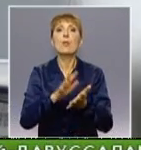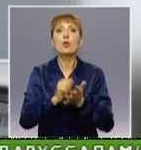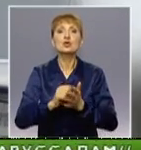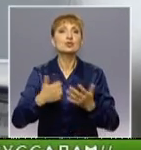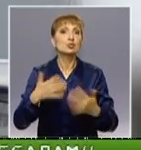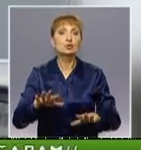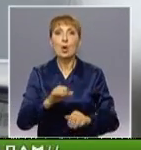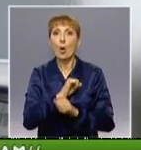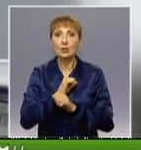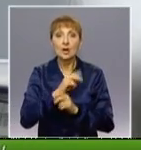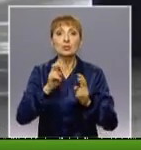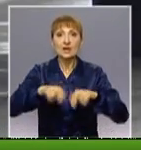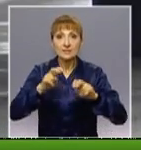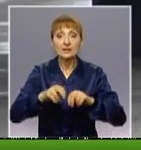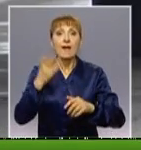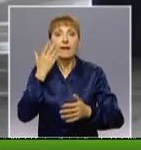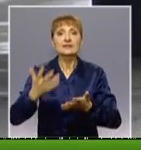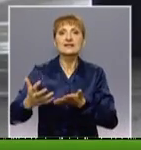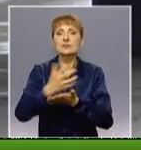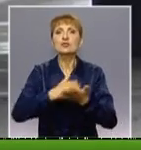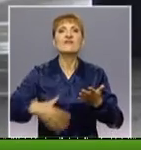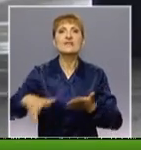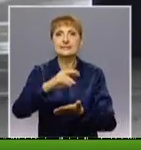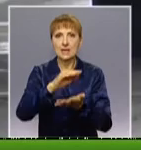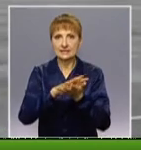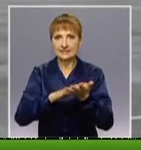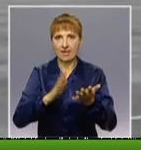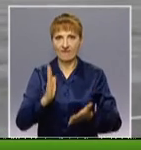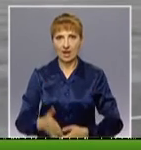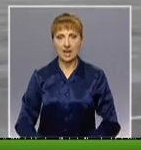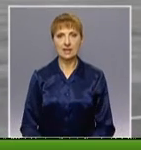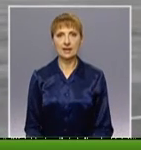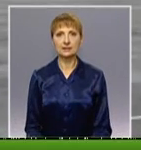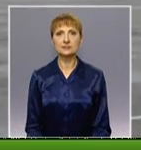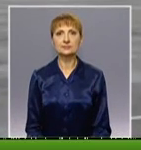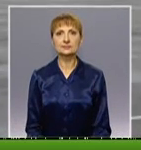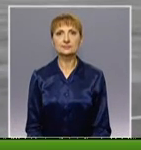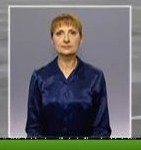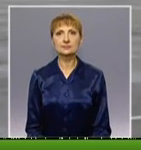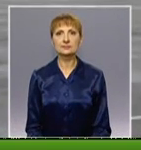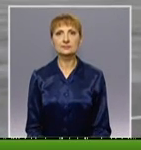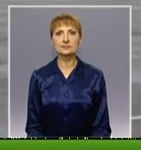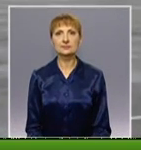рассматривать после того, как ДВД заберет все заявления. Айыр Кеирмек, Рашидин Якупов, телеканал Алматы.